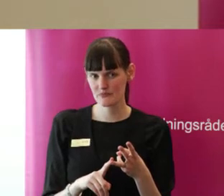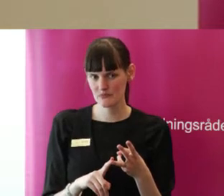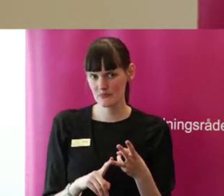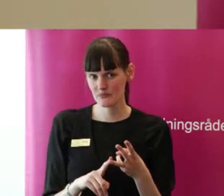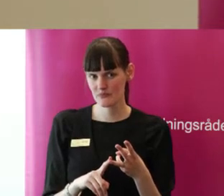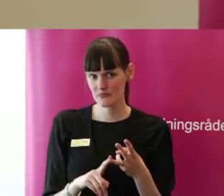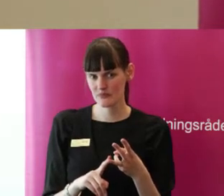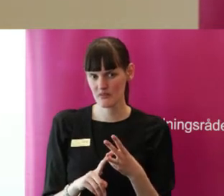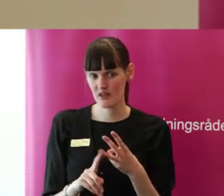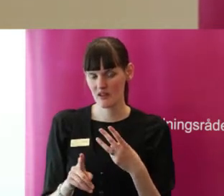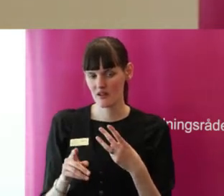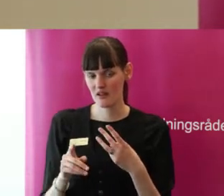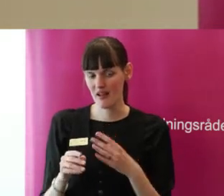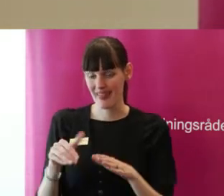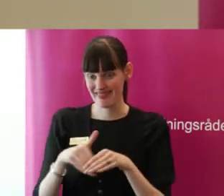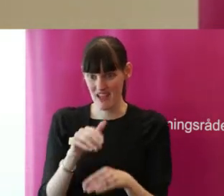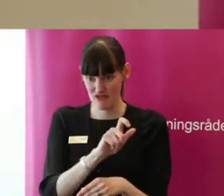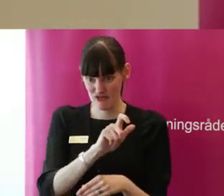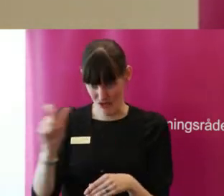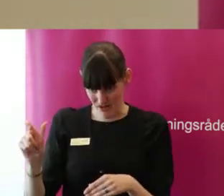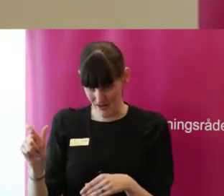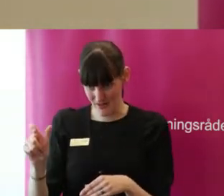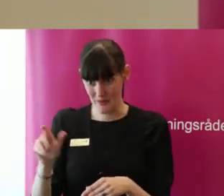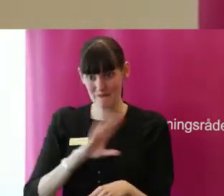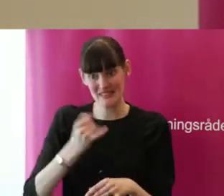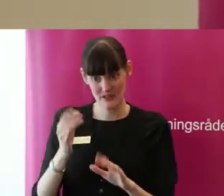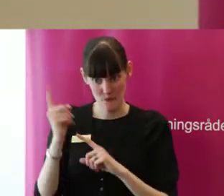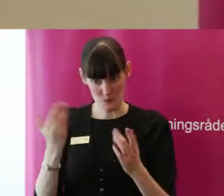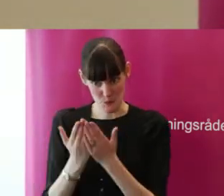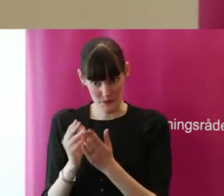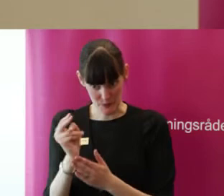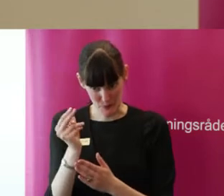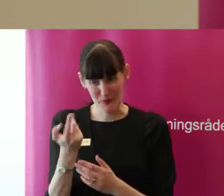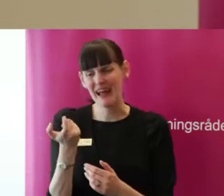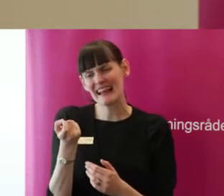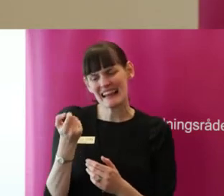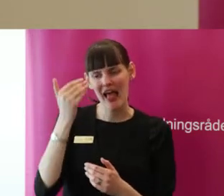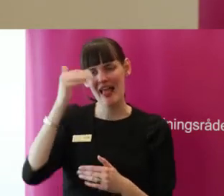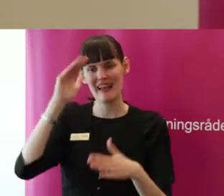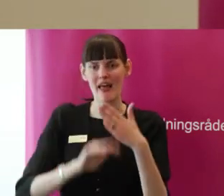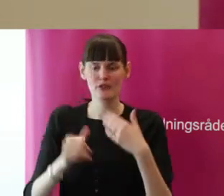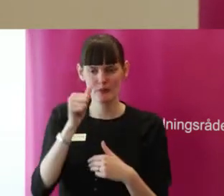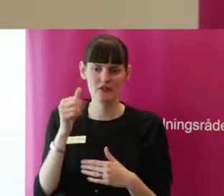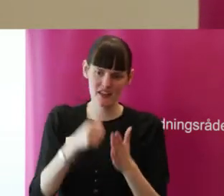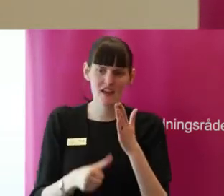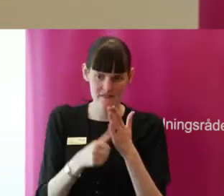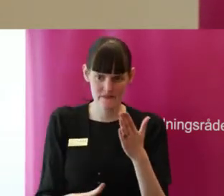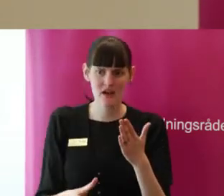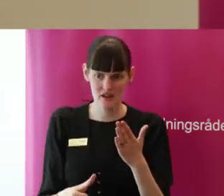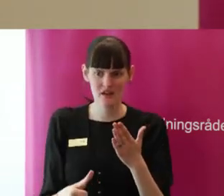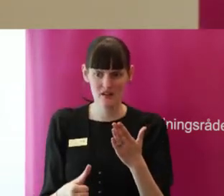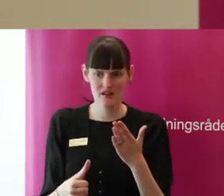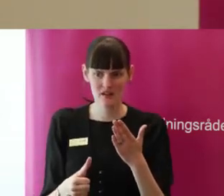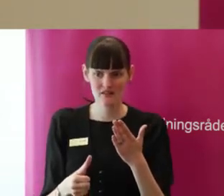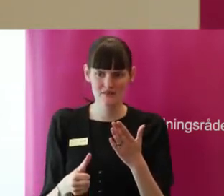att deltagarna i den nuvarande folkhögskolan, de är ju lite äldre än gymnasiet. De är mer, de har